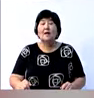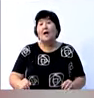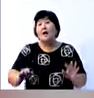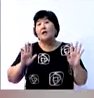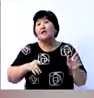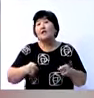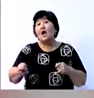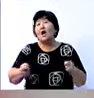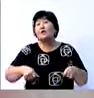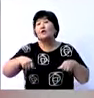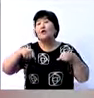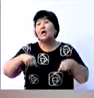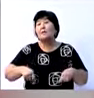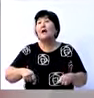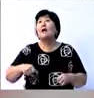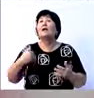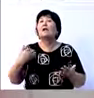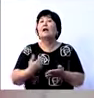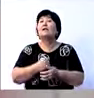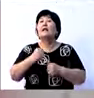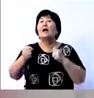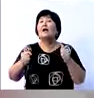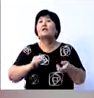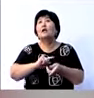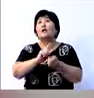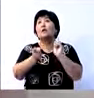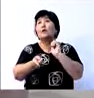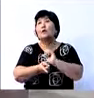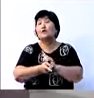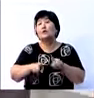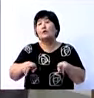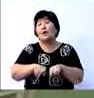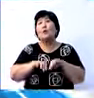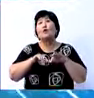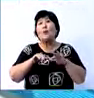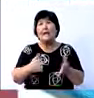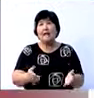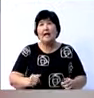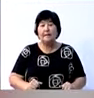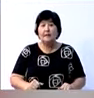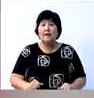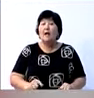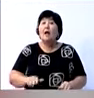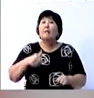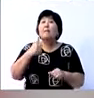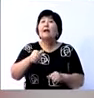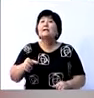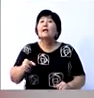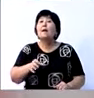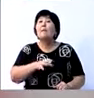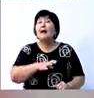Жергілікті атқарушы билікте ротация жүріп жатыр, ауыс түйістер турасында. Басты байлық – денсаулық. Бүгін